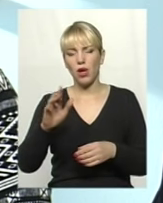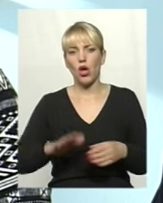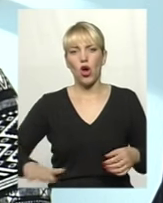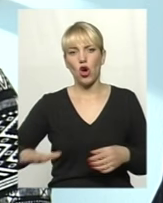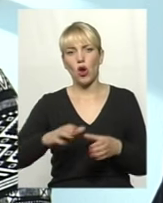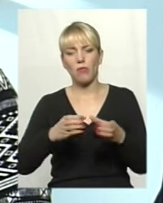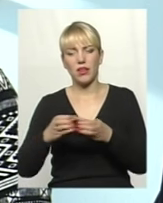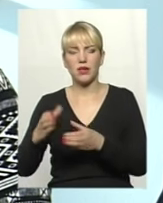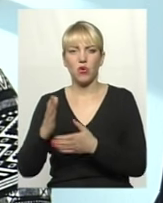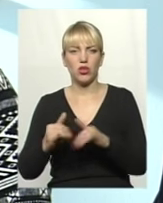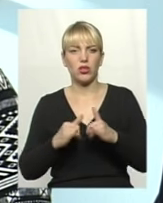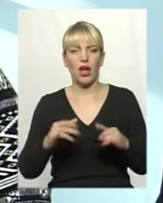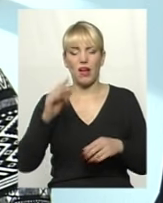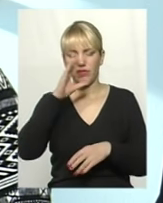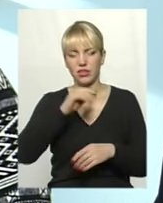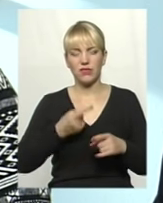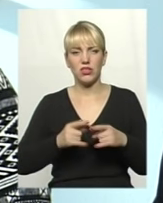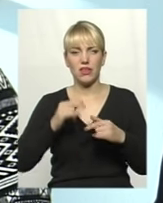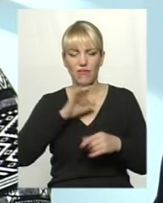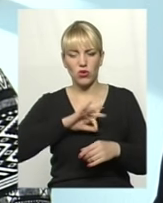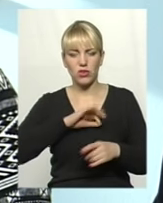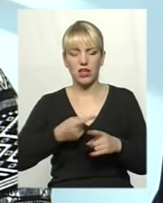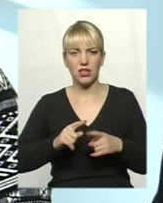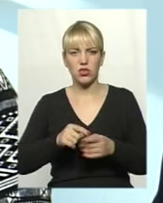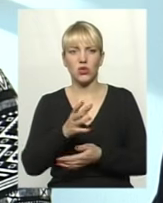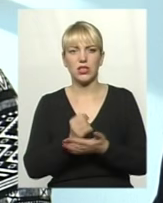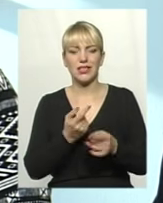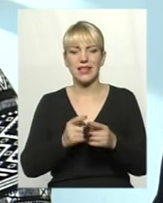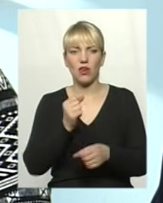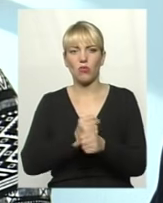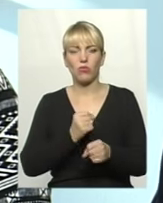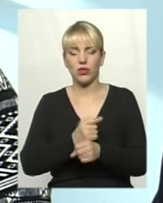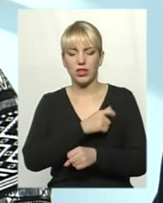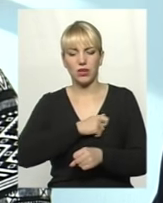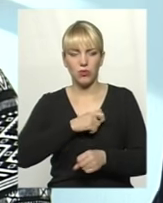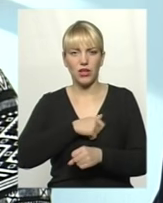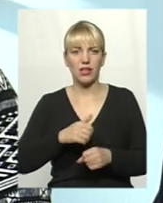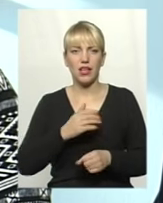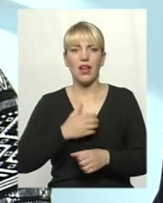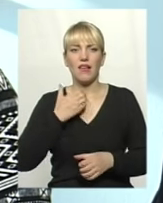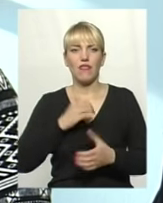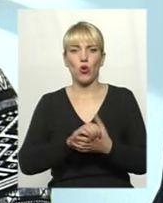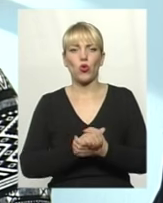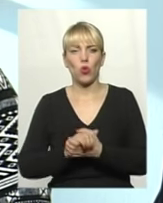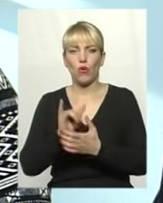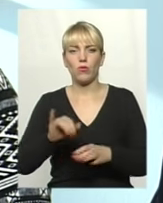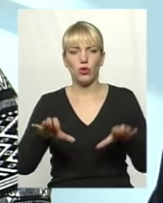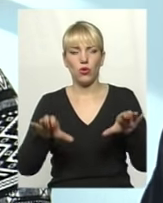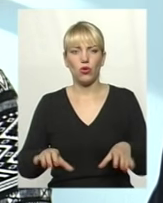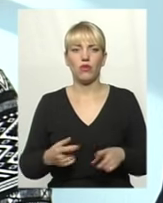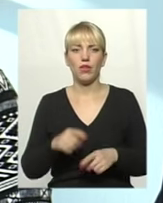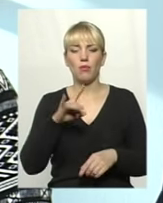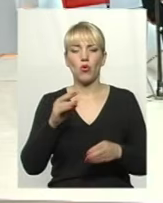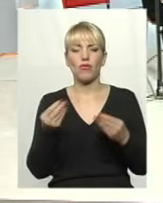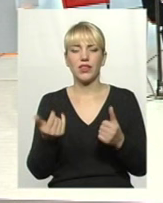розвиватись. А от ефективність використання цього ресурсу – це робота депутатів, виконкому і голови. Власне, про фінанси